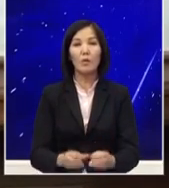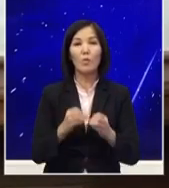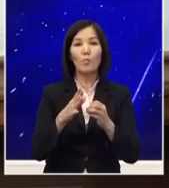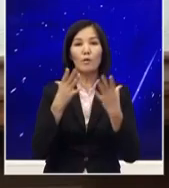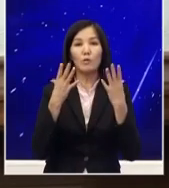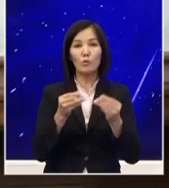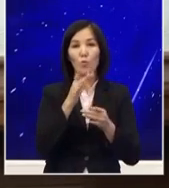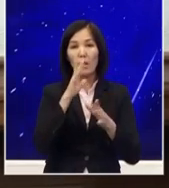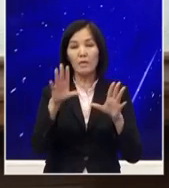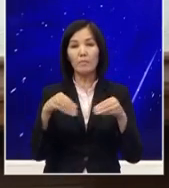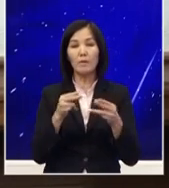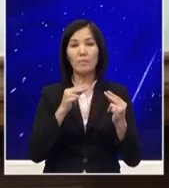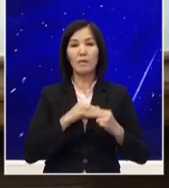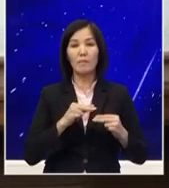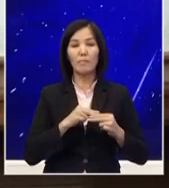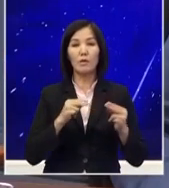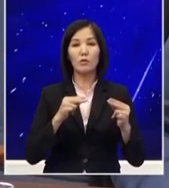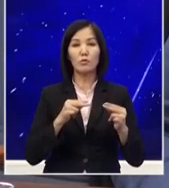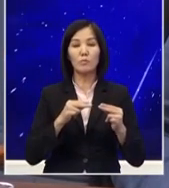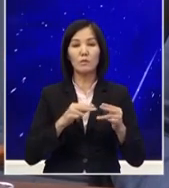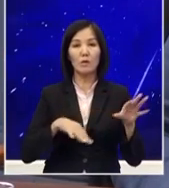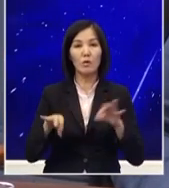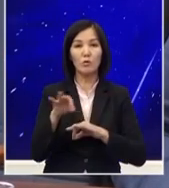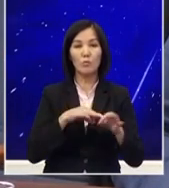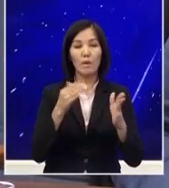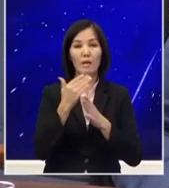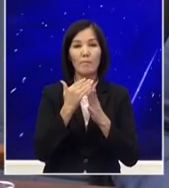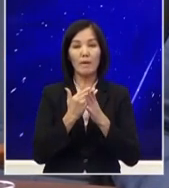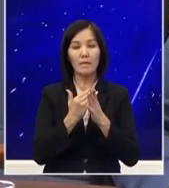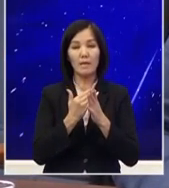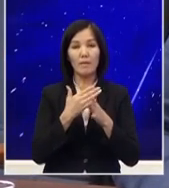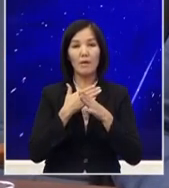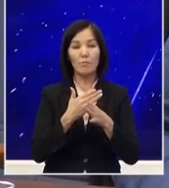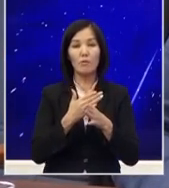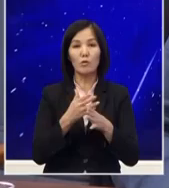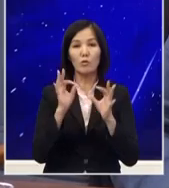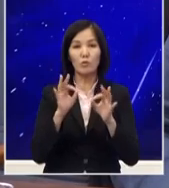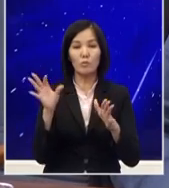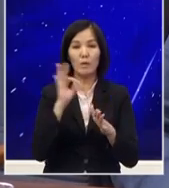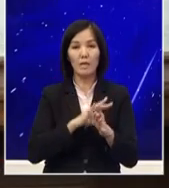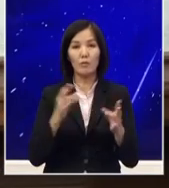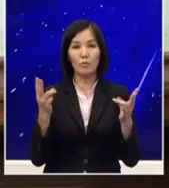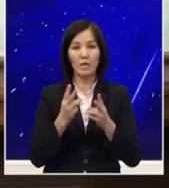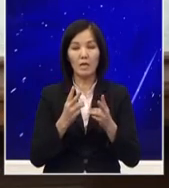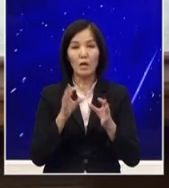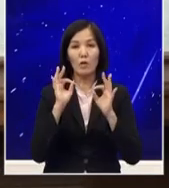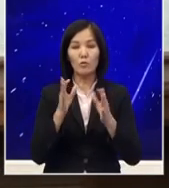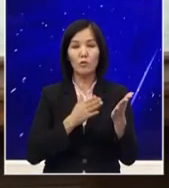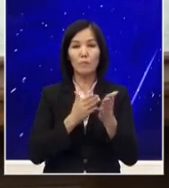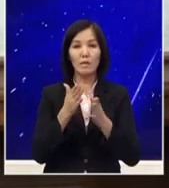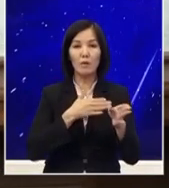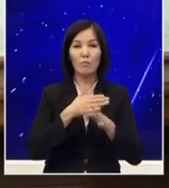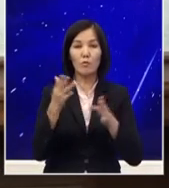15 күн уақыт беремін. Еңбек және жұмыспен қамту жол картасы жобаларына бөлінген қаражатты тиімді пайдаланыңыздар. Дұрыс бағыттарға жұмсау